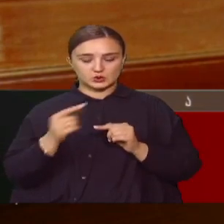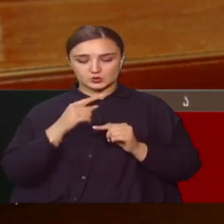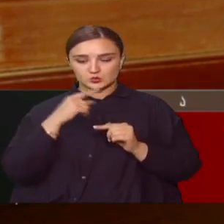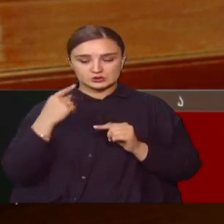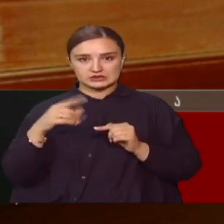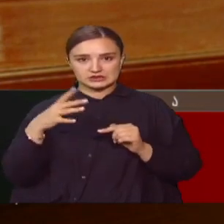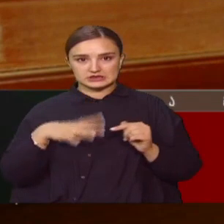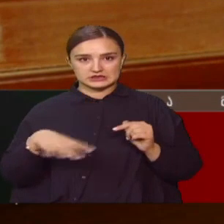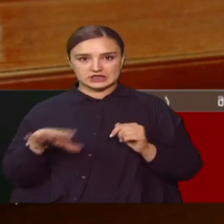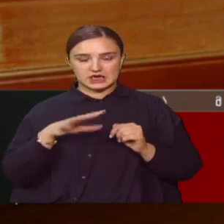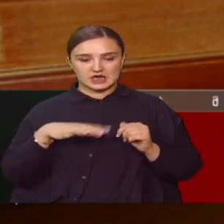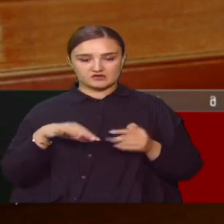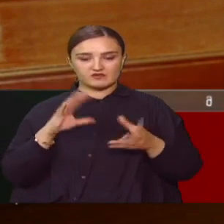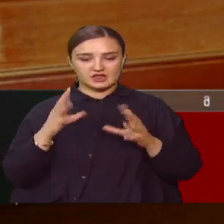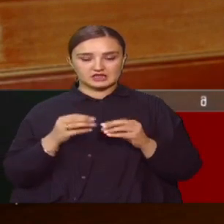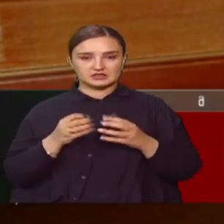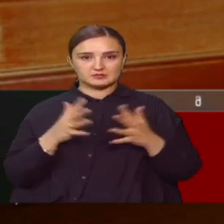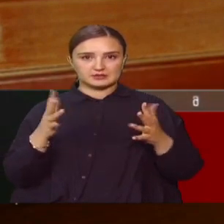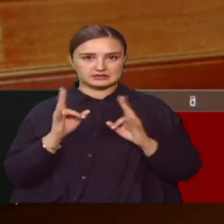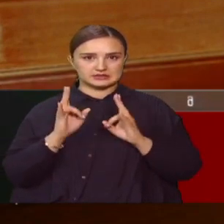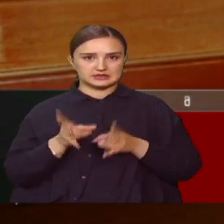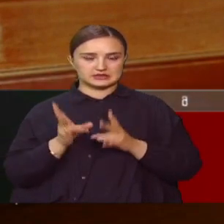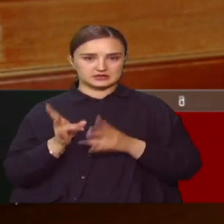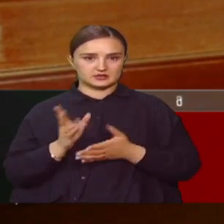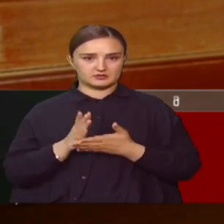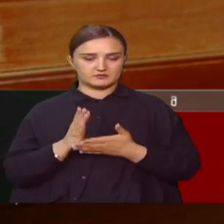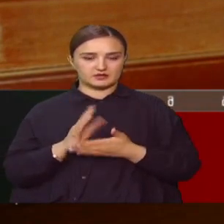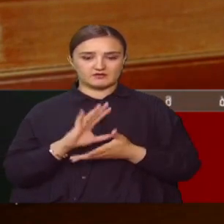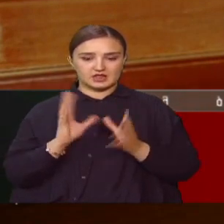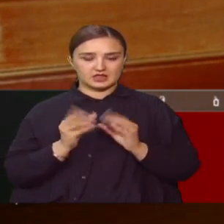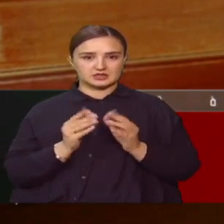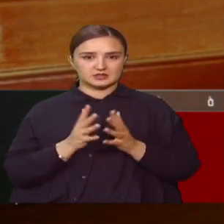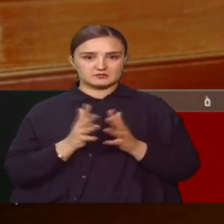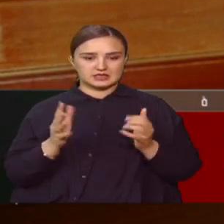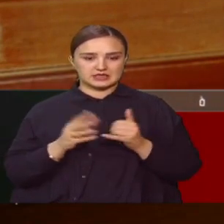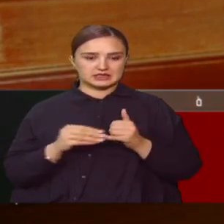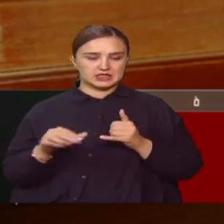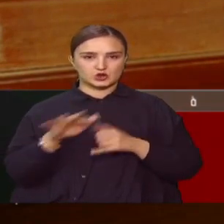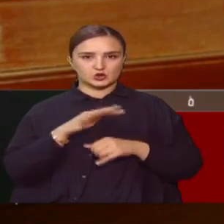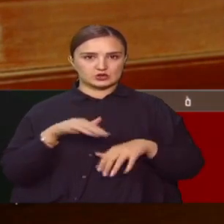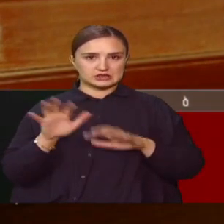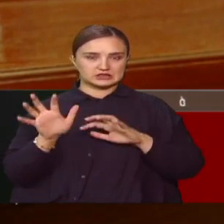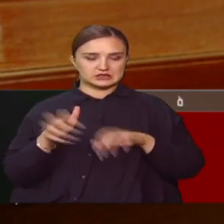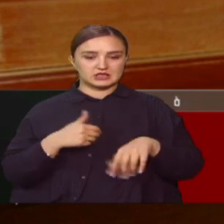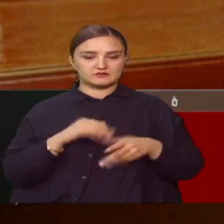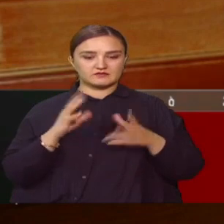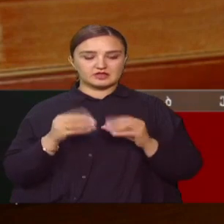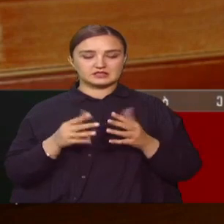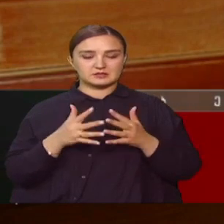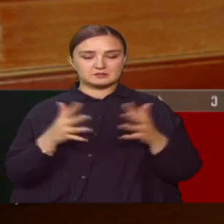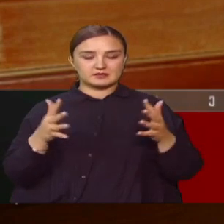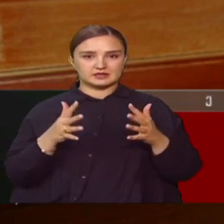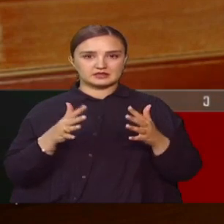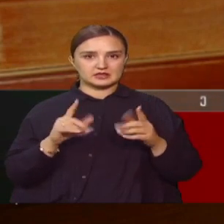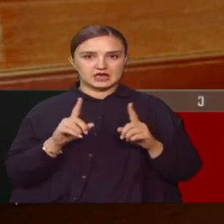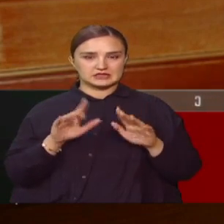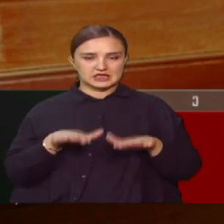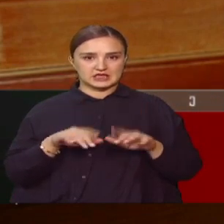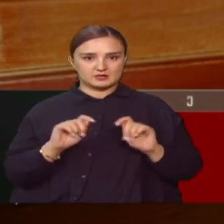რუსეთმა საქართველოს ყველაზე მეტი ზიანი მიაყენა ყველაზე მეტი ტერიტორია წაართვა ყველაზე მეტი ობიექტები